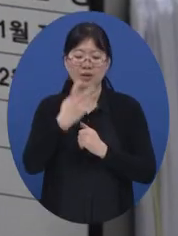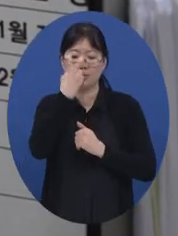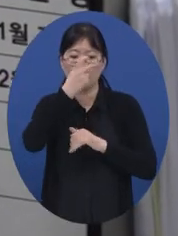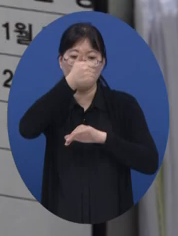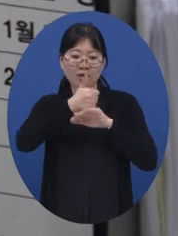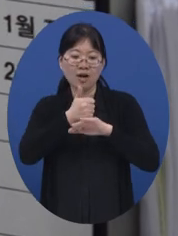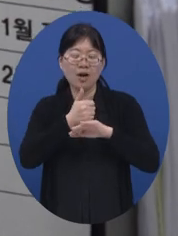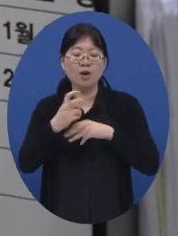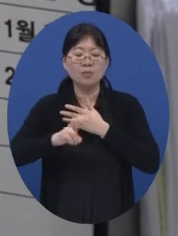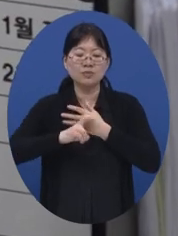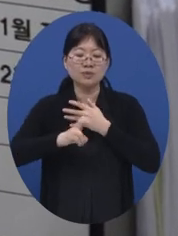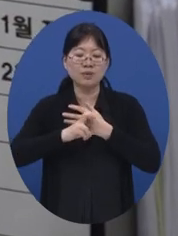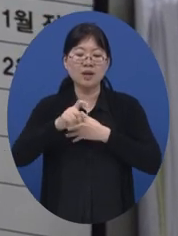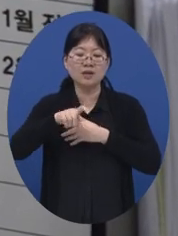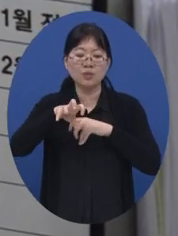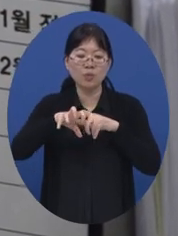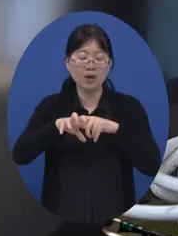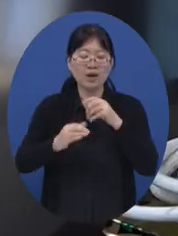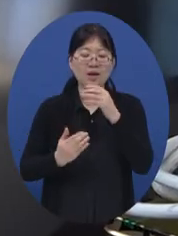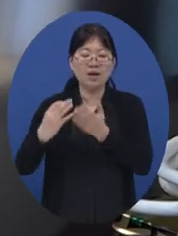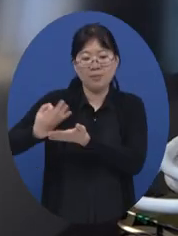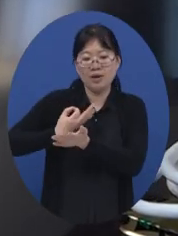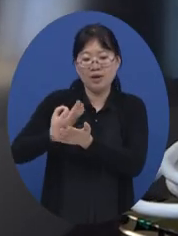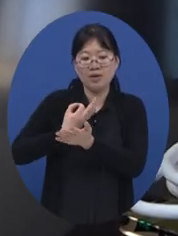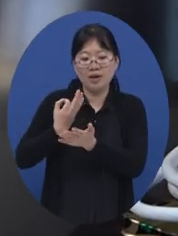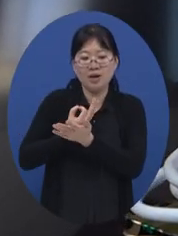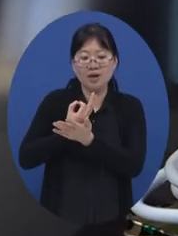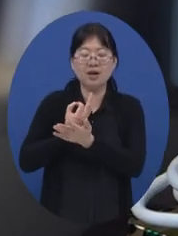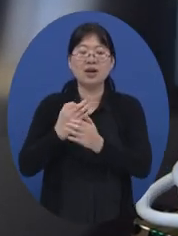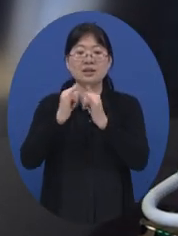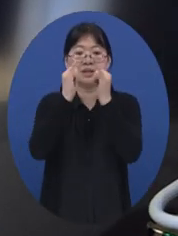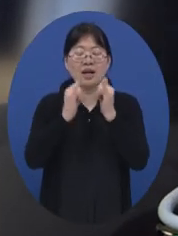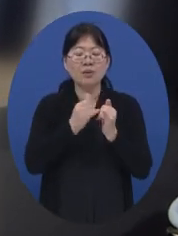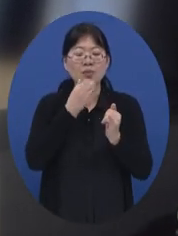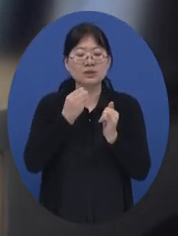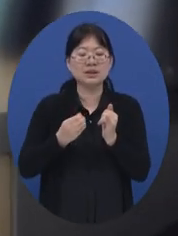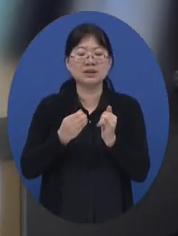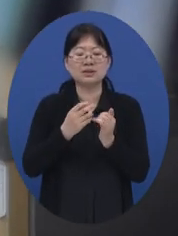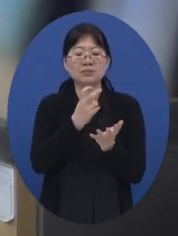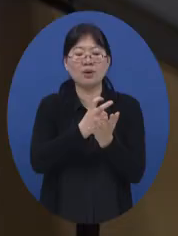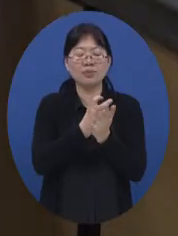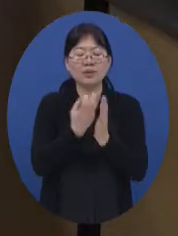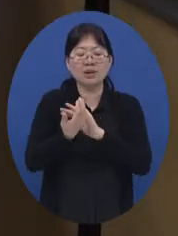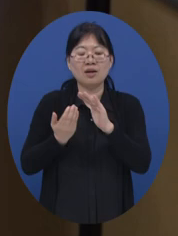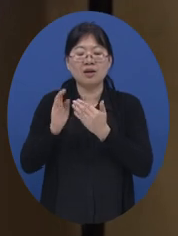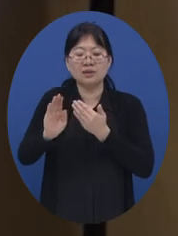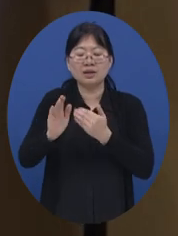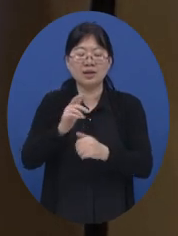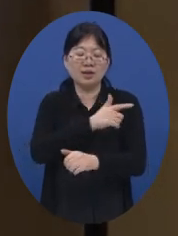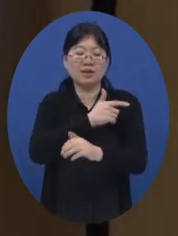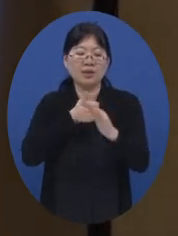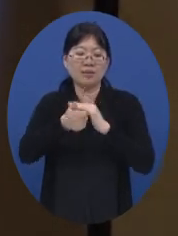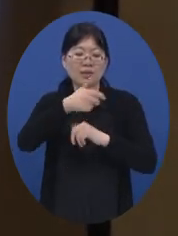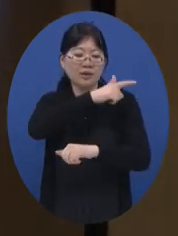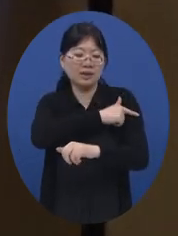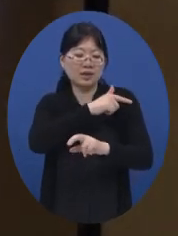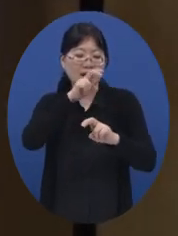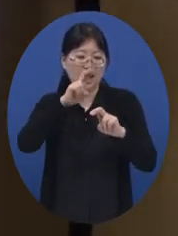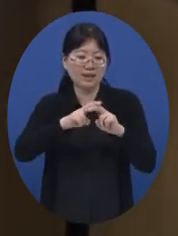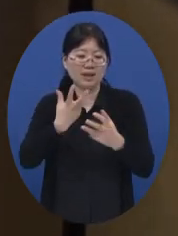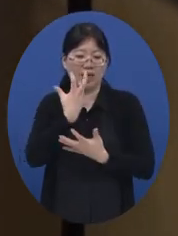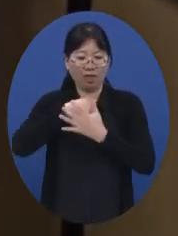수사 결과 심지어 불법으로 이곳에서 벌어들인 수익은 이 사회복지법인 전현직 대표이사 등의 주머니로